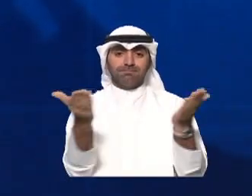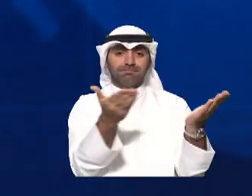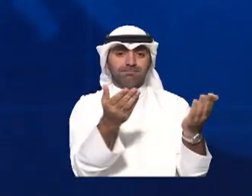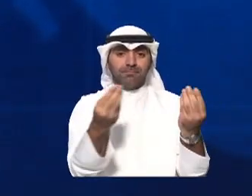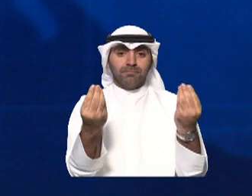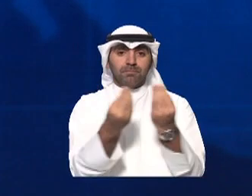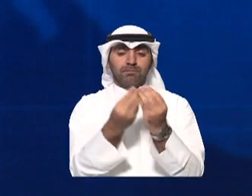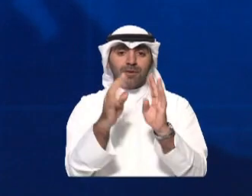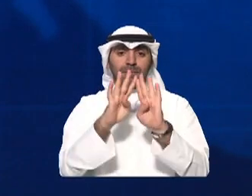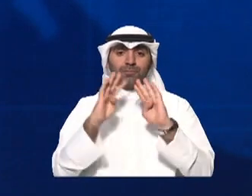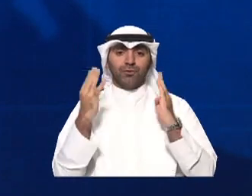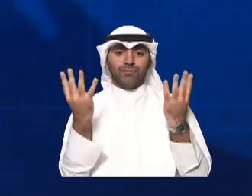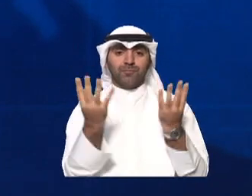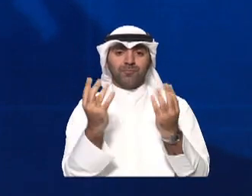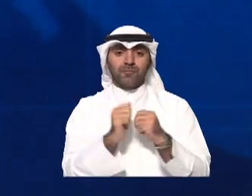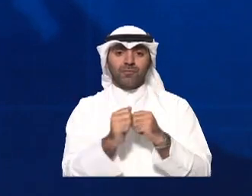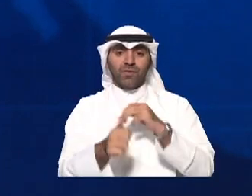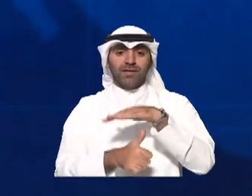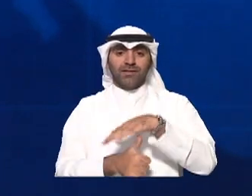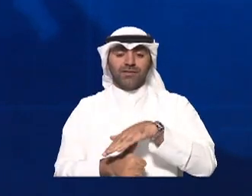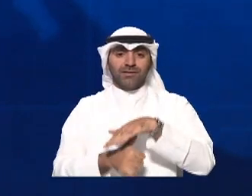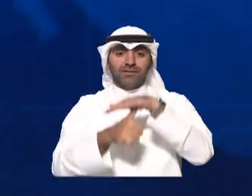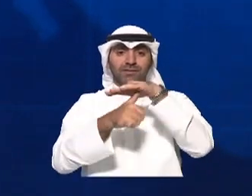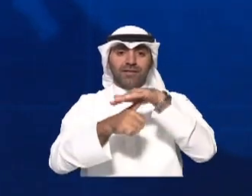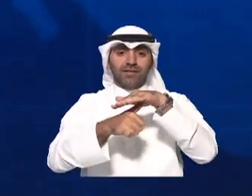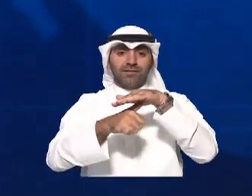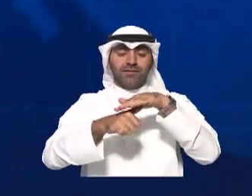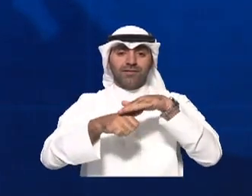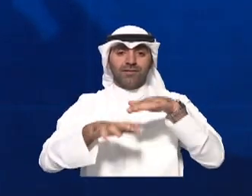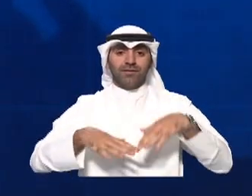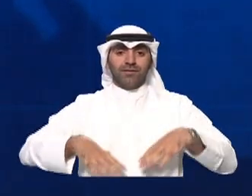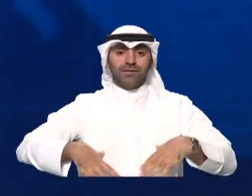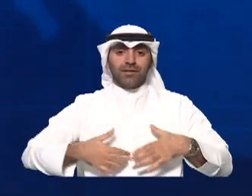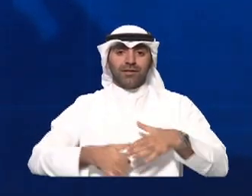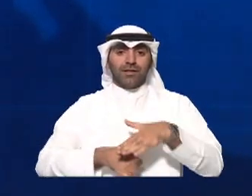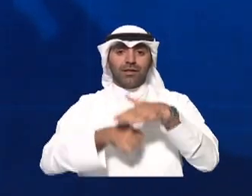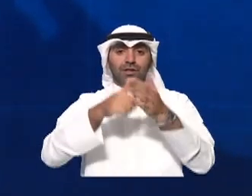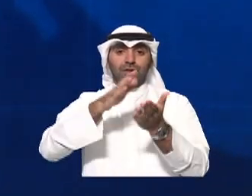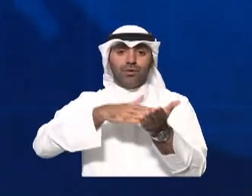والتشريفات بديوان سمو ولي العهد الشيخ مبارك صباح السالم لحمود الصباح.